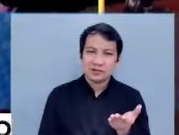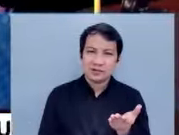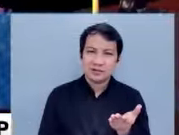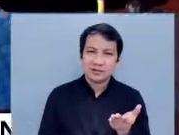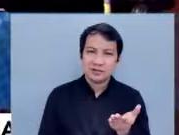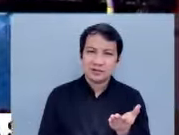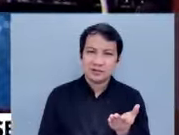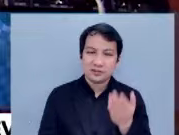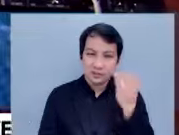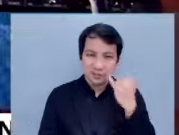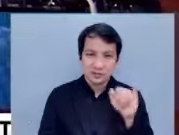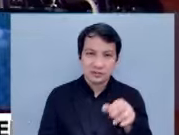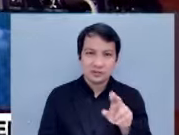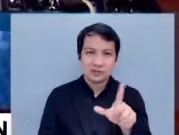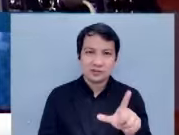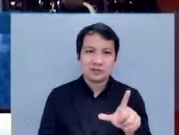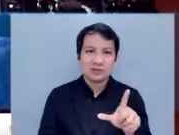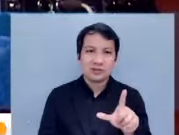ba?